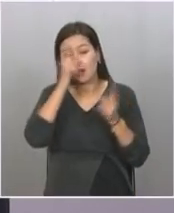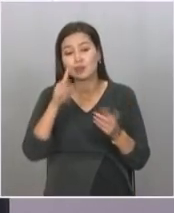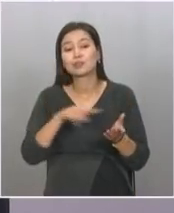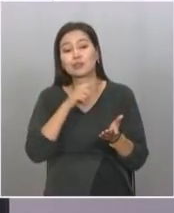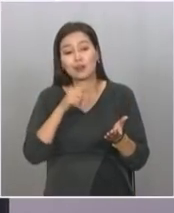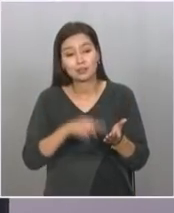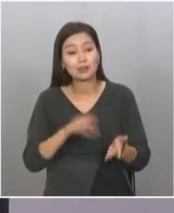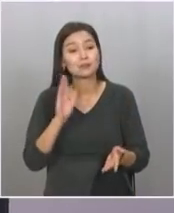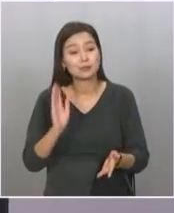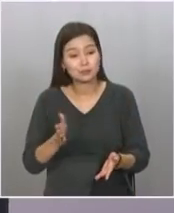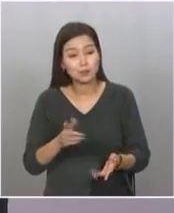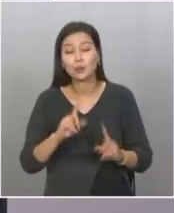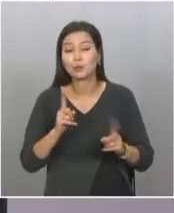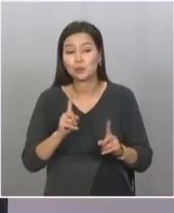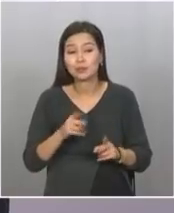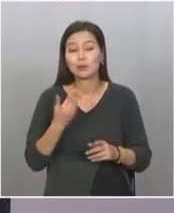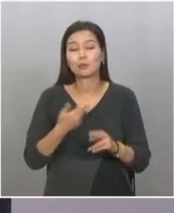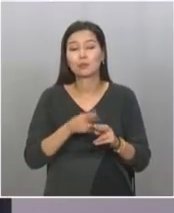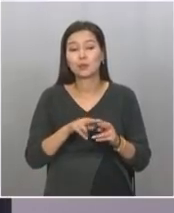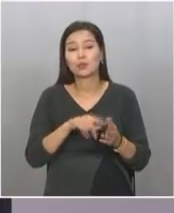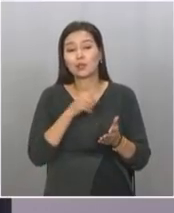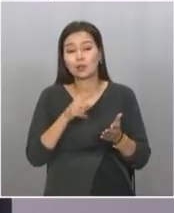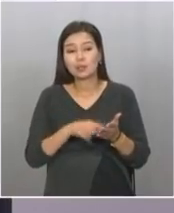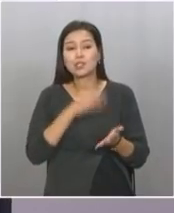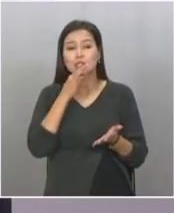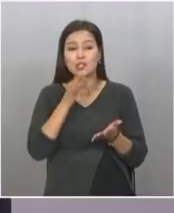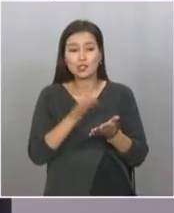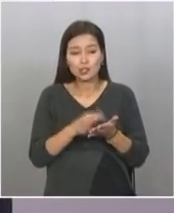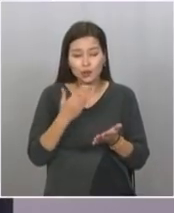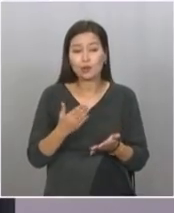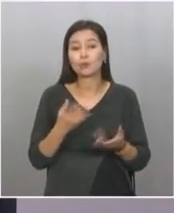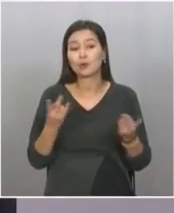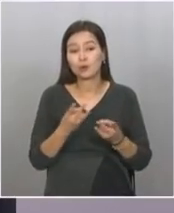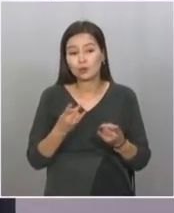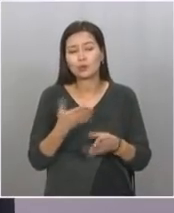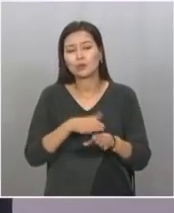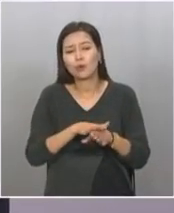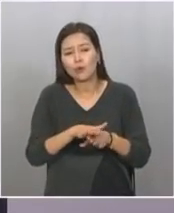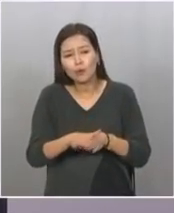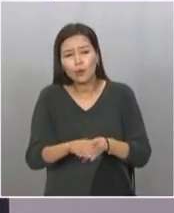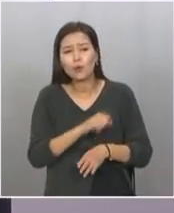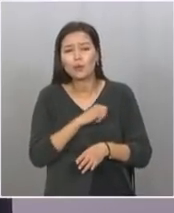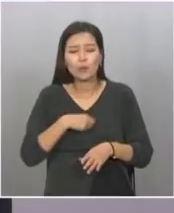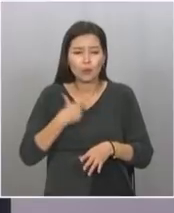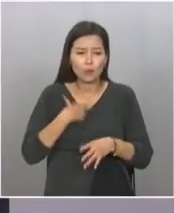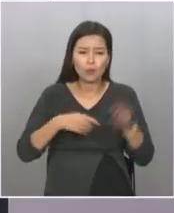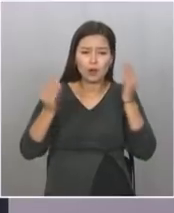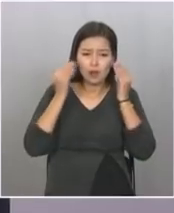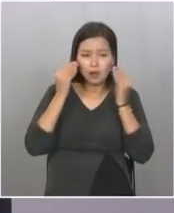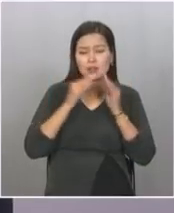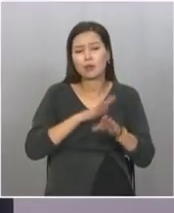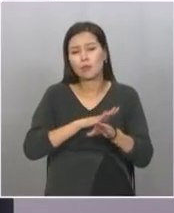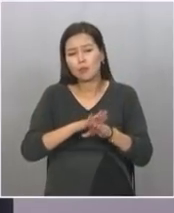болып табылады. Себебі, бұл сұрақтарға жауап беру үшін толығырақ өз ойымызды,